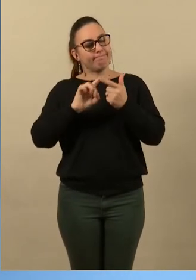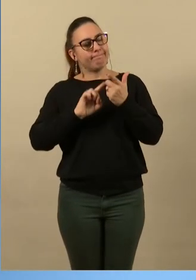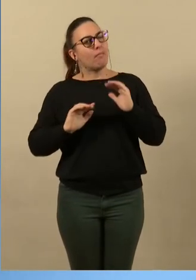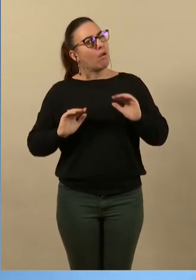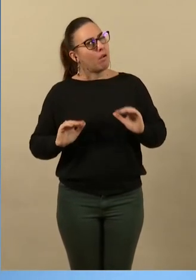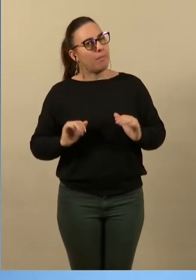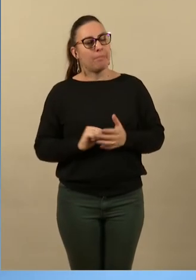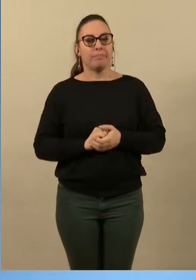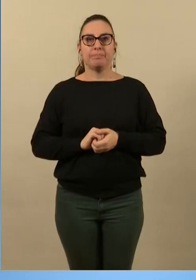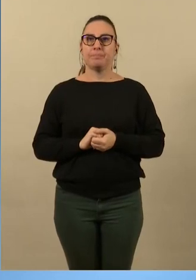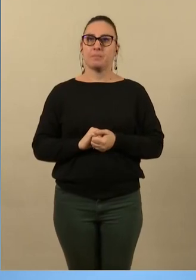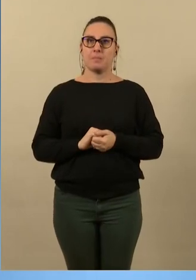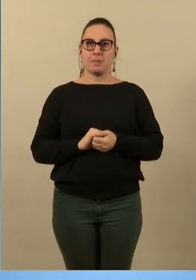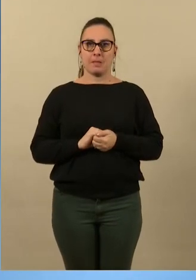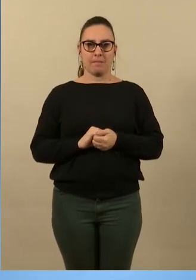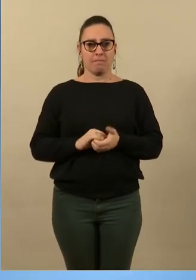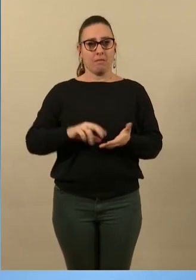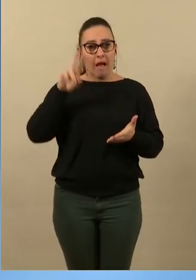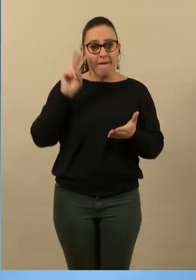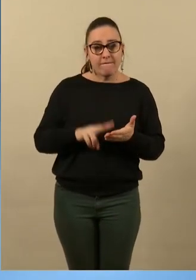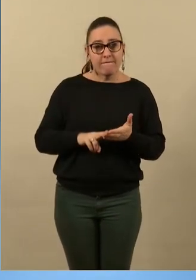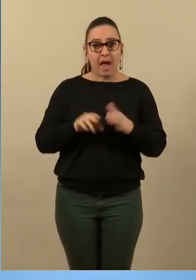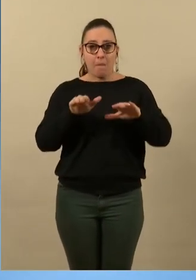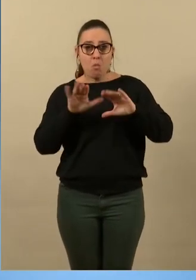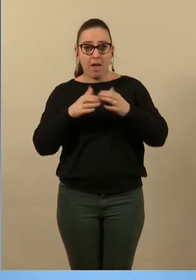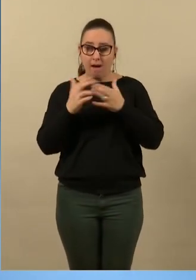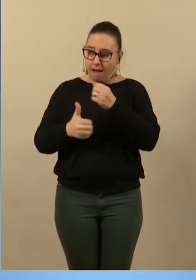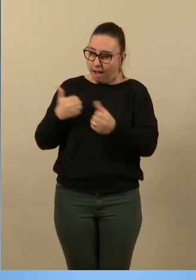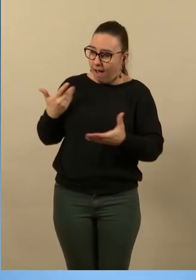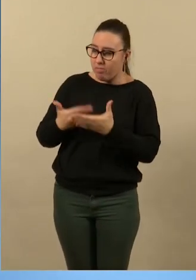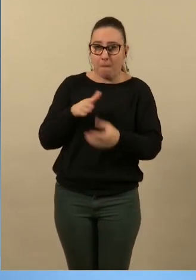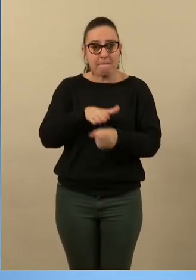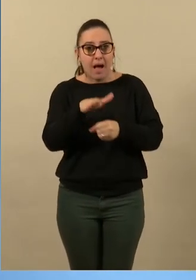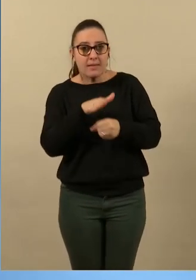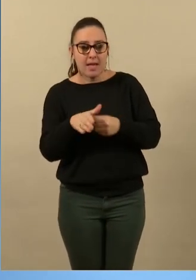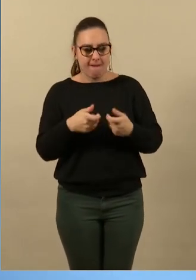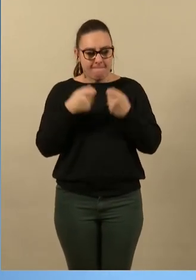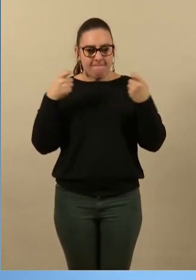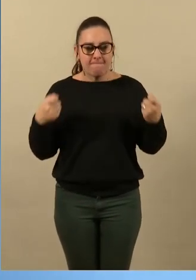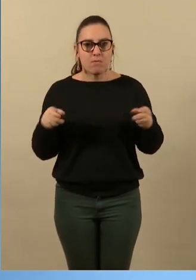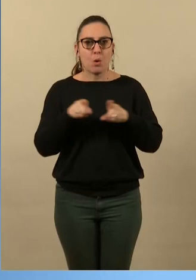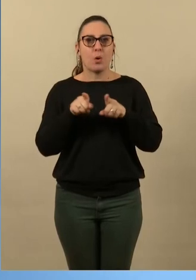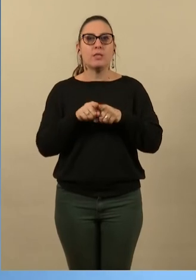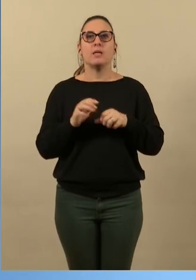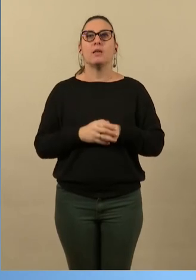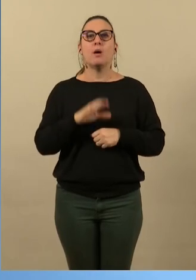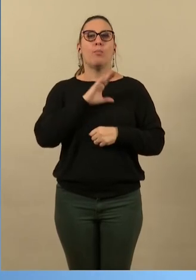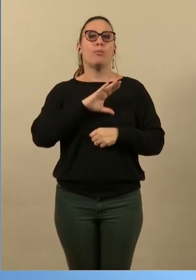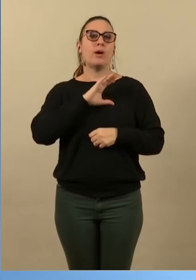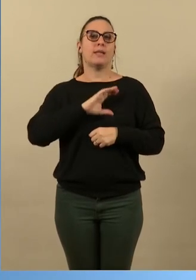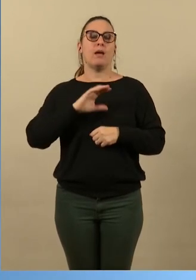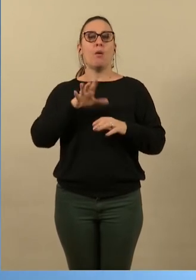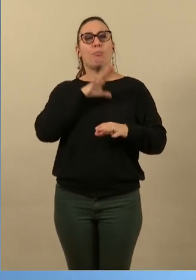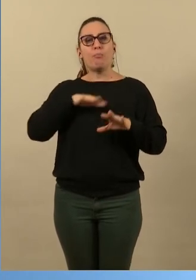toutefois faute de moyens réel mobilisé toute l'année et sur le temps long visant la déprécarisation des enseignants et des